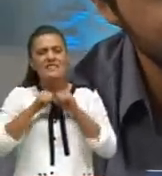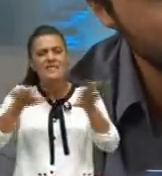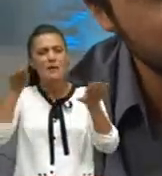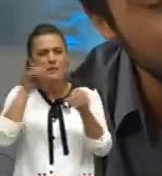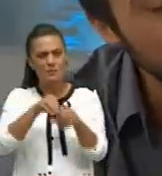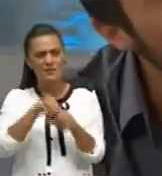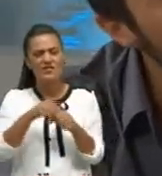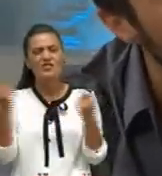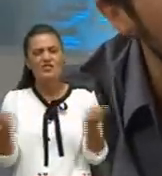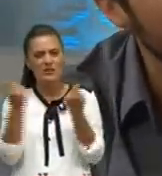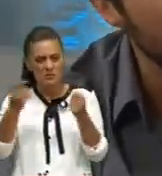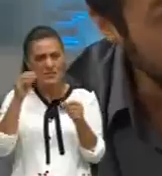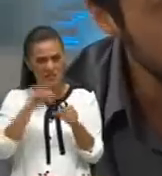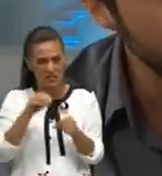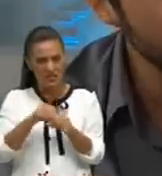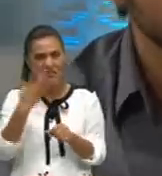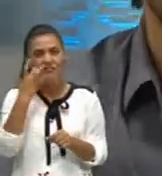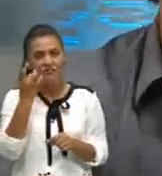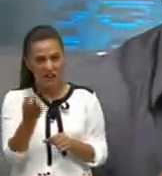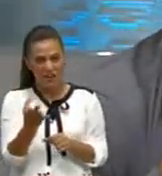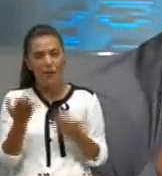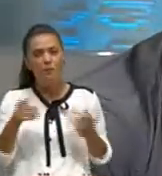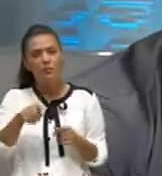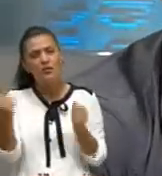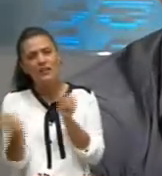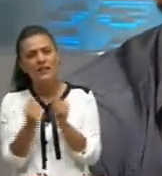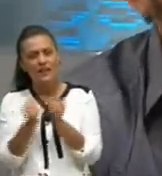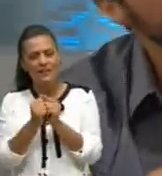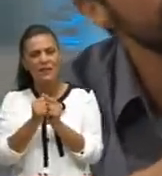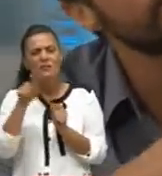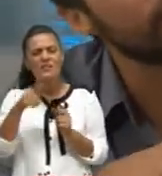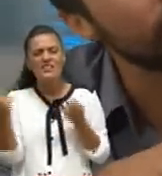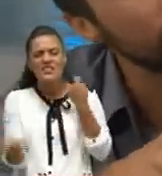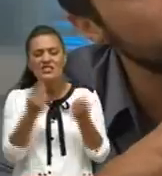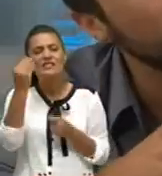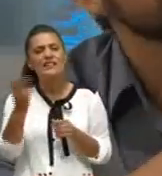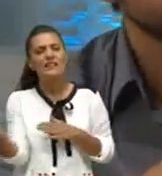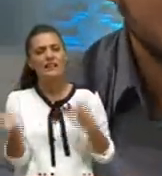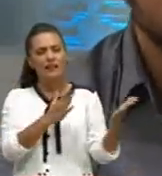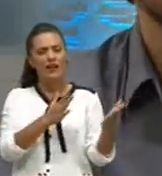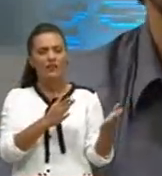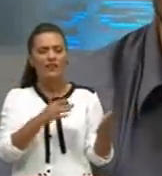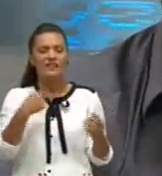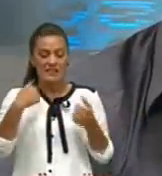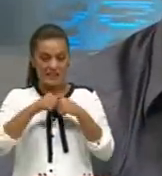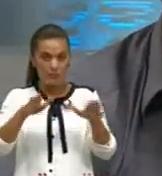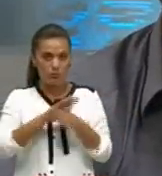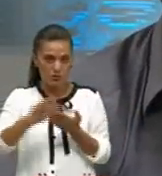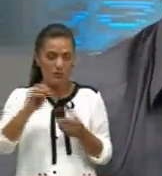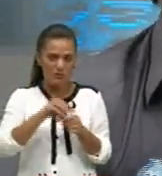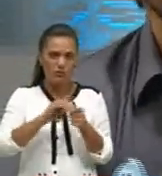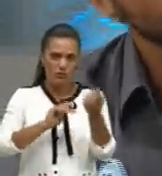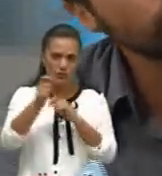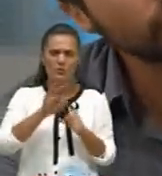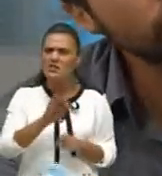sistemimizin çalışması için fark etmeli ama bunun yanında bir de işin sistemi iyi düzeltmek için de kullanılmalı. Sistemi düzeltmek için bunu